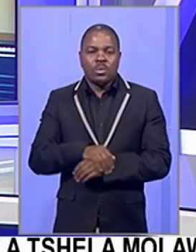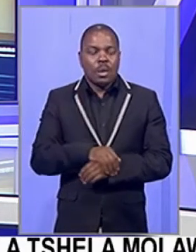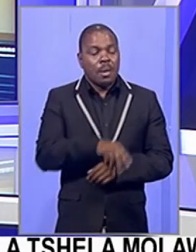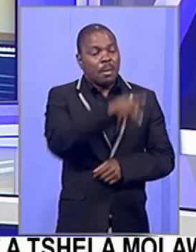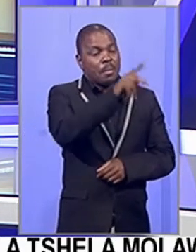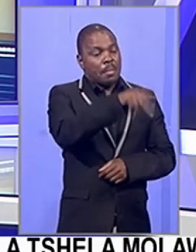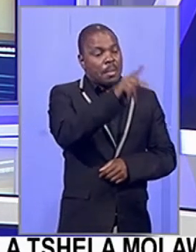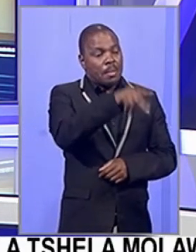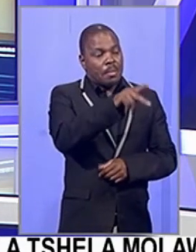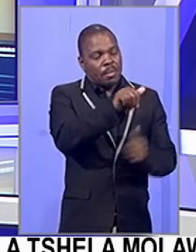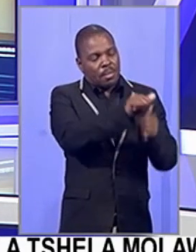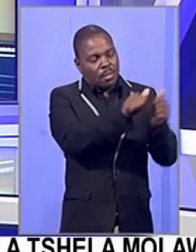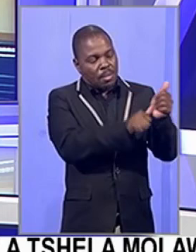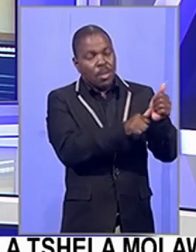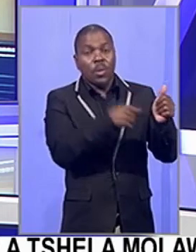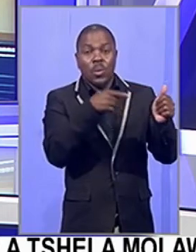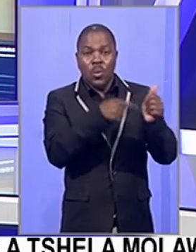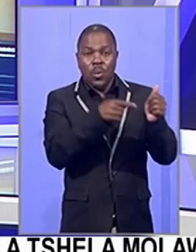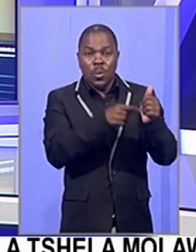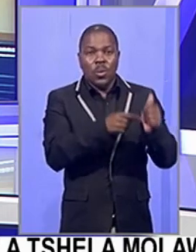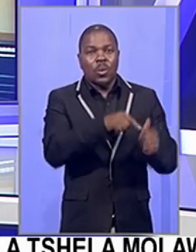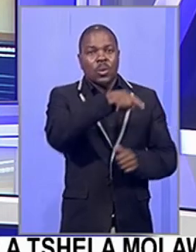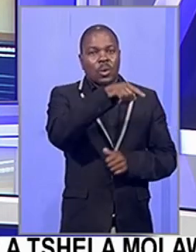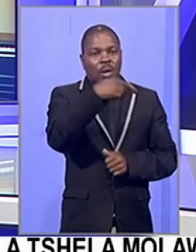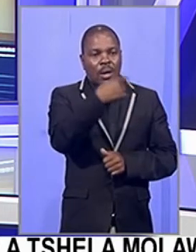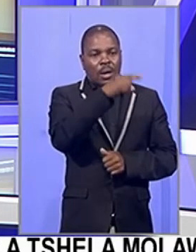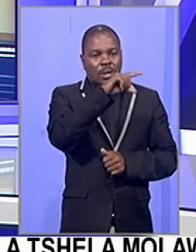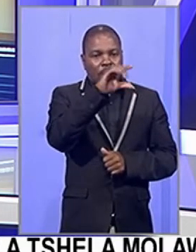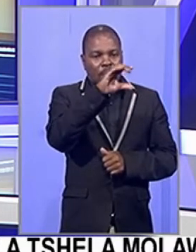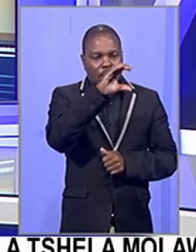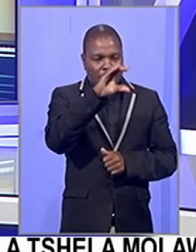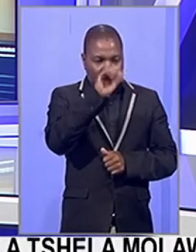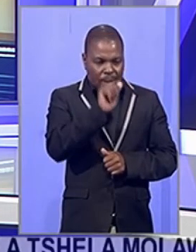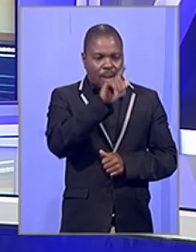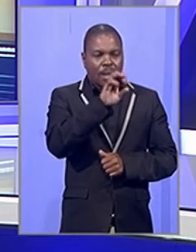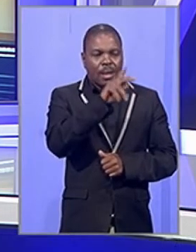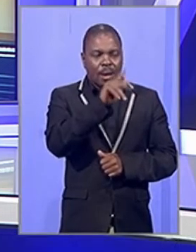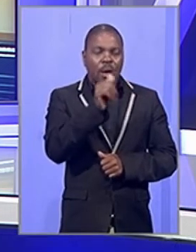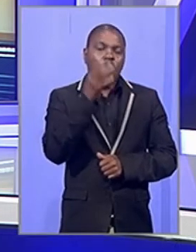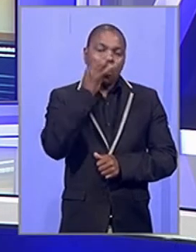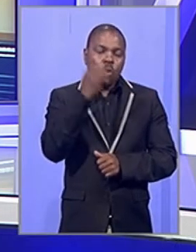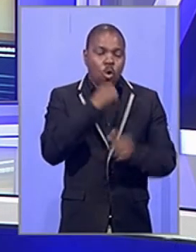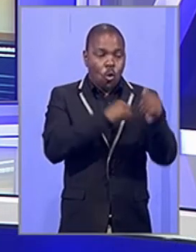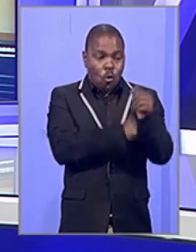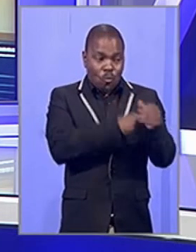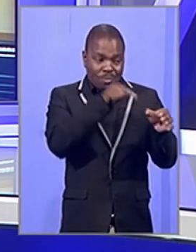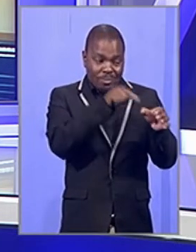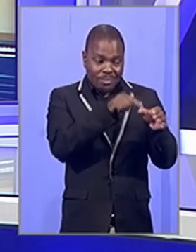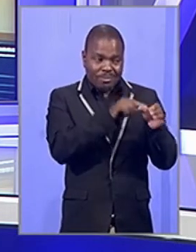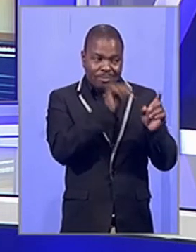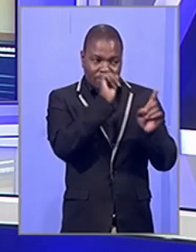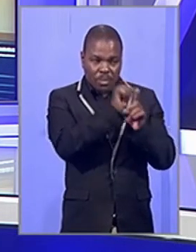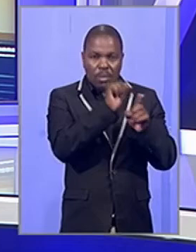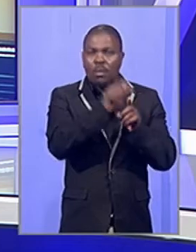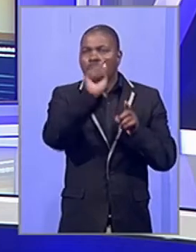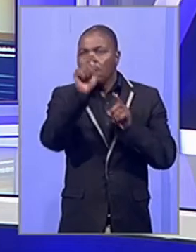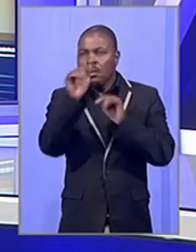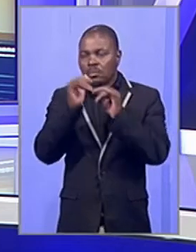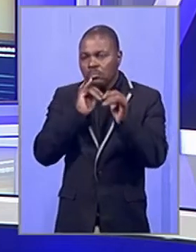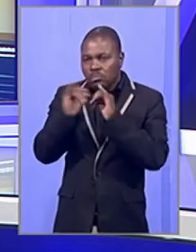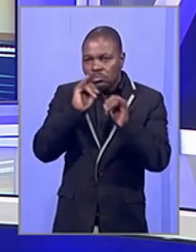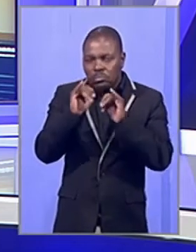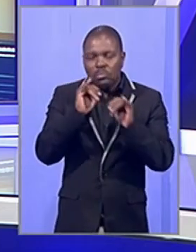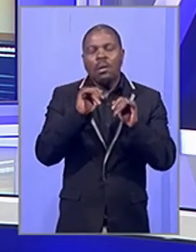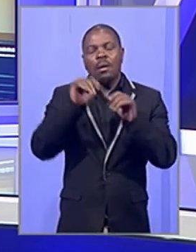setšhaba Kholeka Qaleka o bolela le gore kantoro ya gagwe e hwetša tšhomišano go batho ka moka ba amegago dinyakišišong